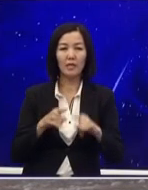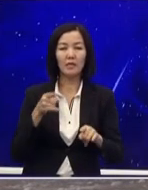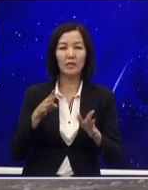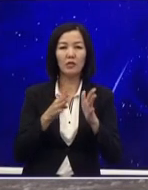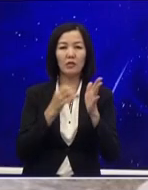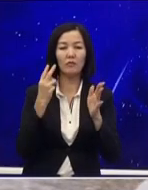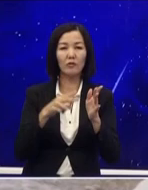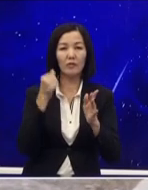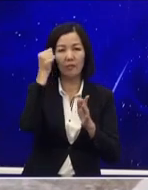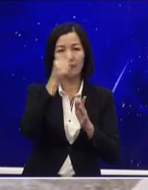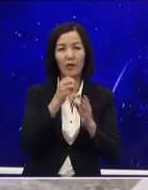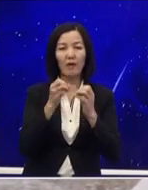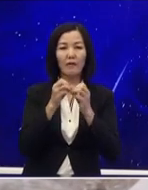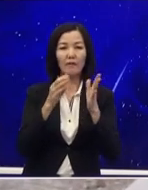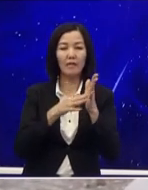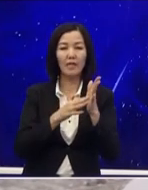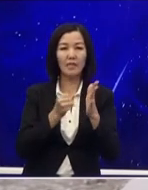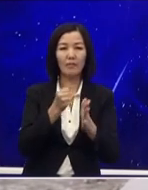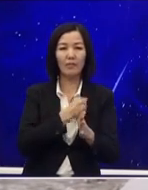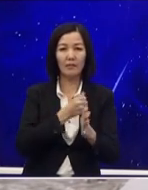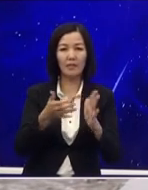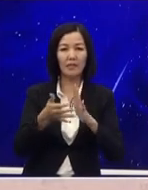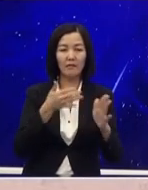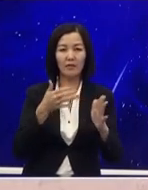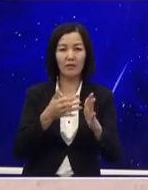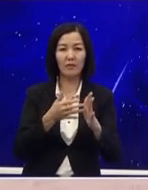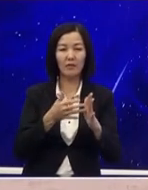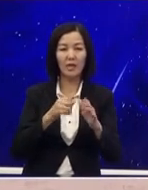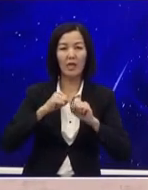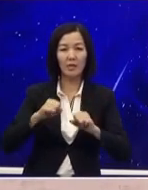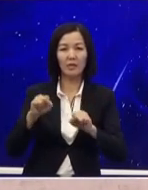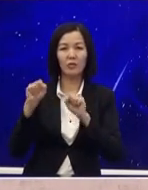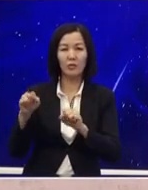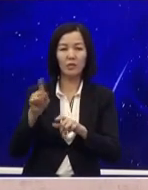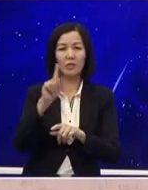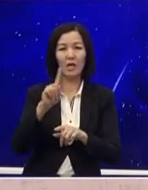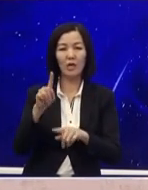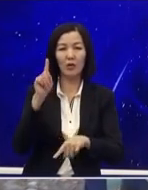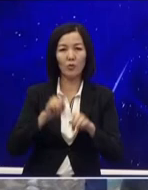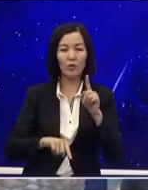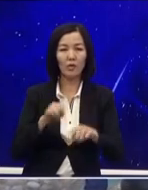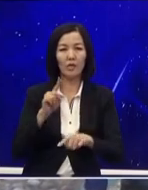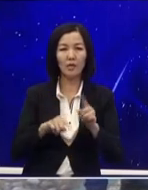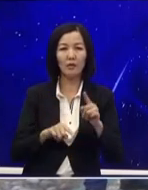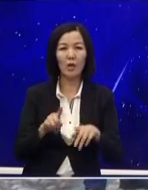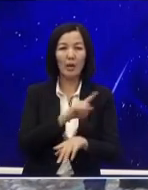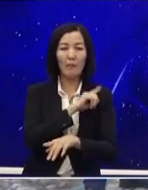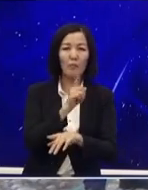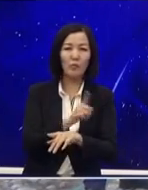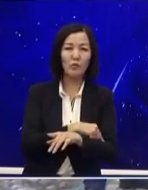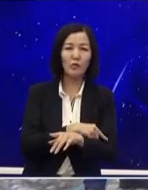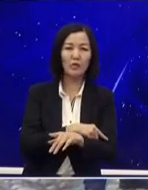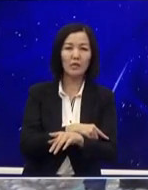В возрасте 19 лет был в числе призывников, сражавшихся за родину. За проявленное мужество в бою